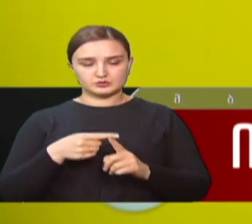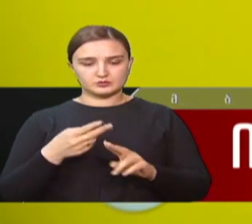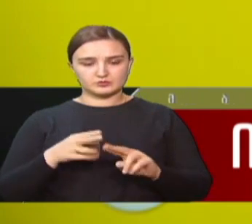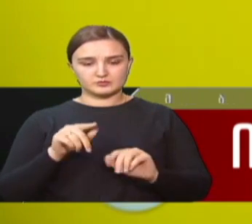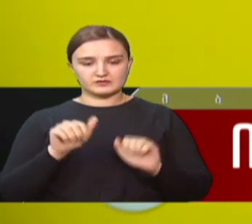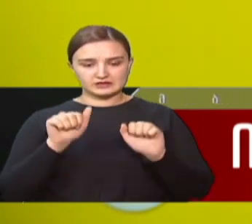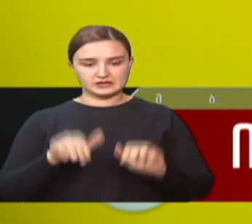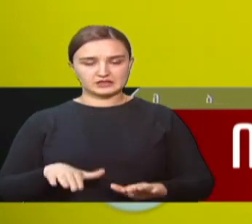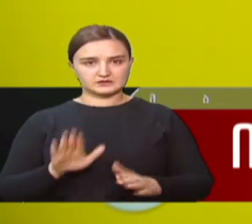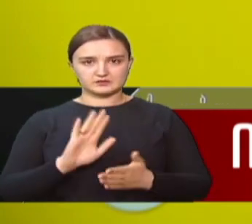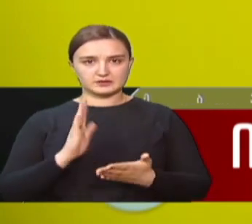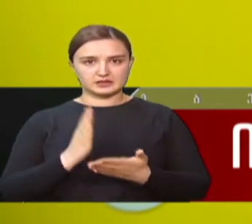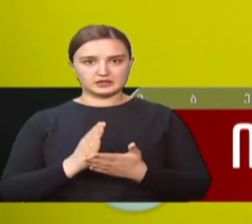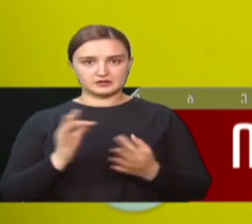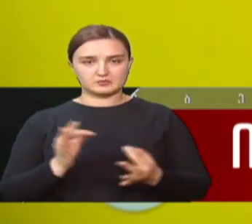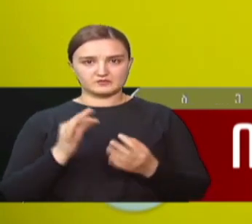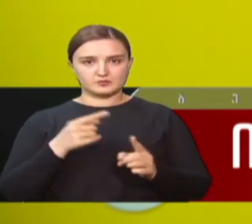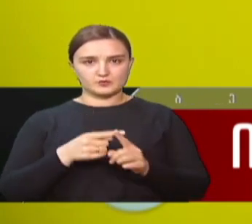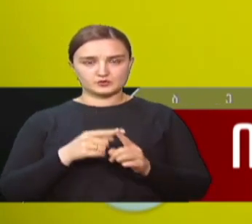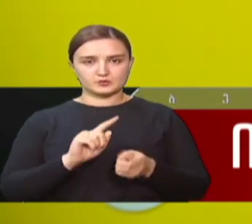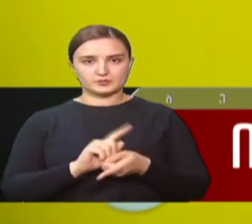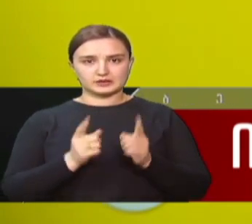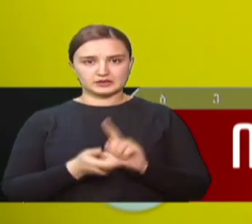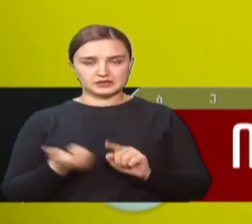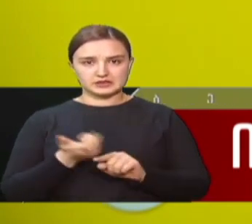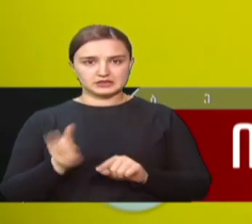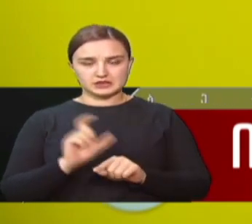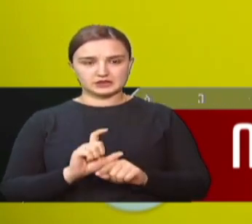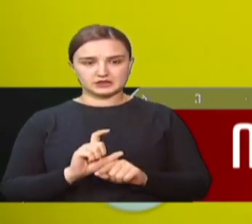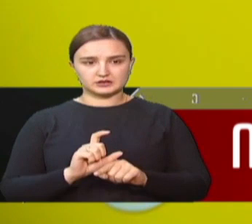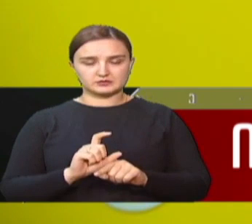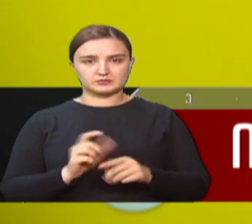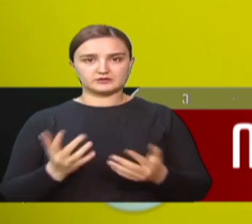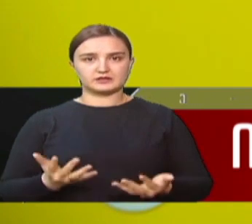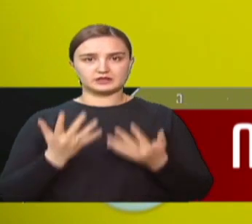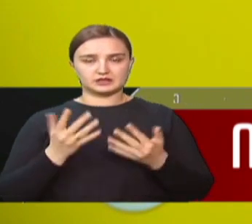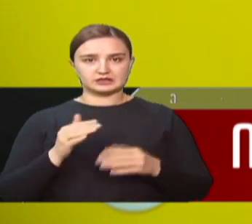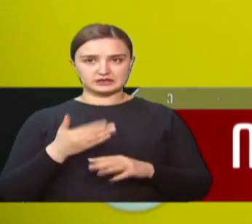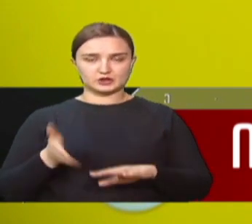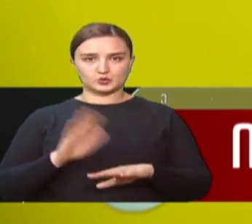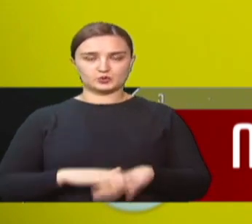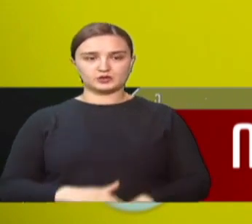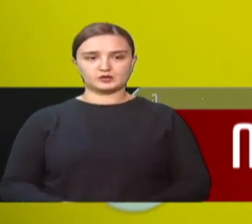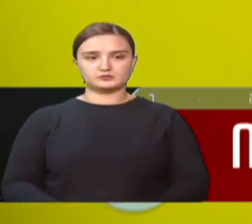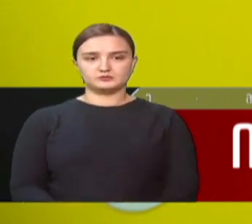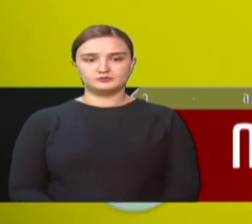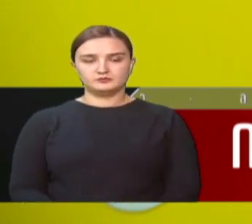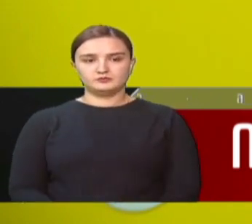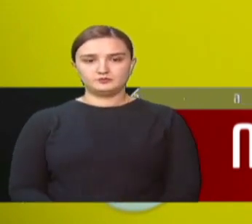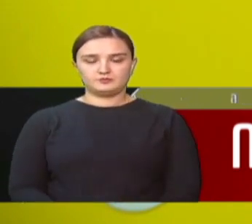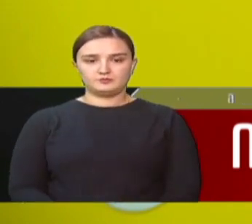ეს დასკვნები არ არის არანაირად პოზიტიური პირიქით, საკმაოდ კი არა მკვეთრად კრიტიკულია.